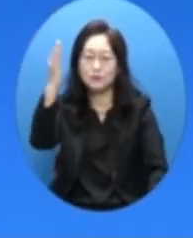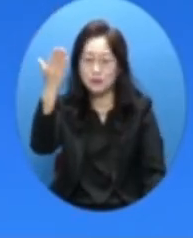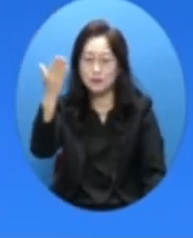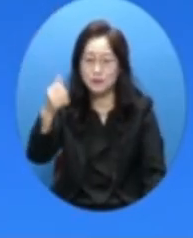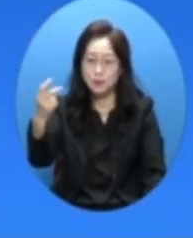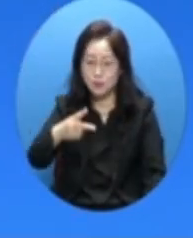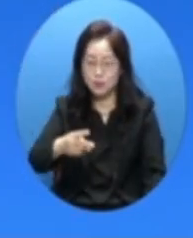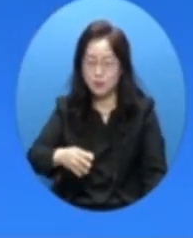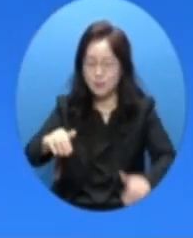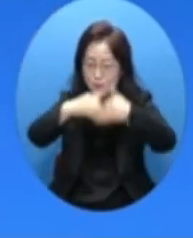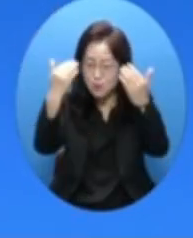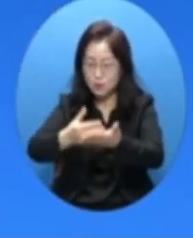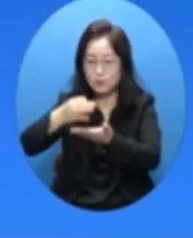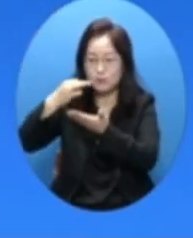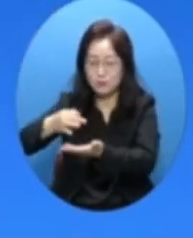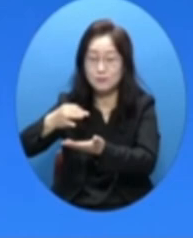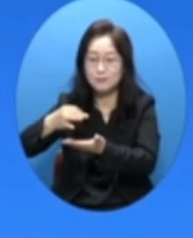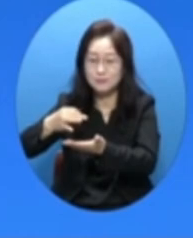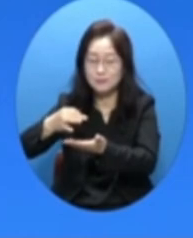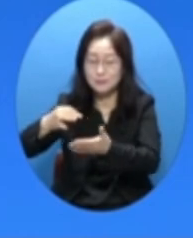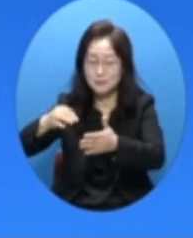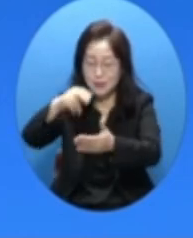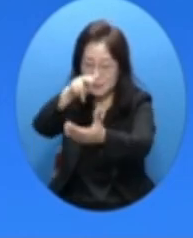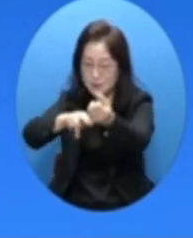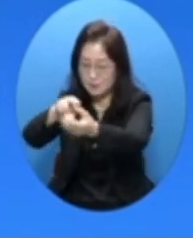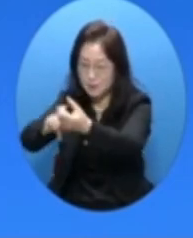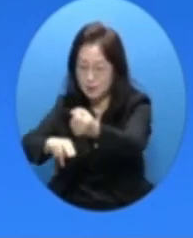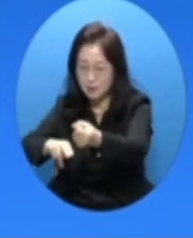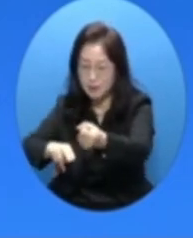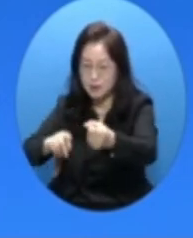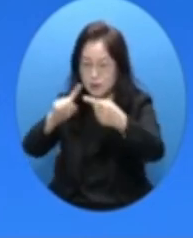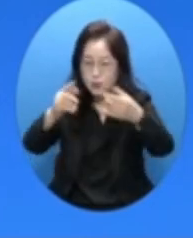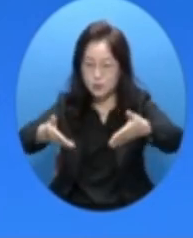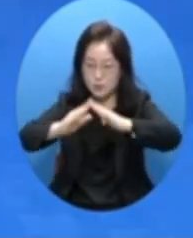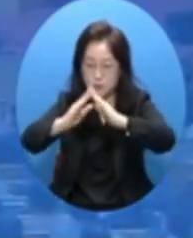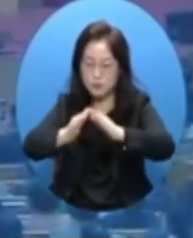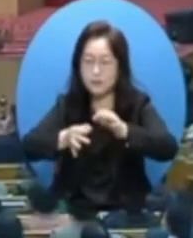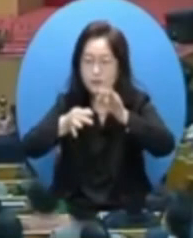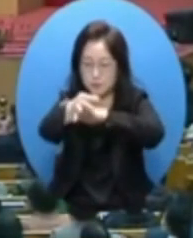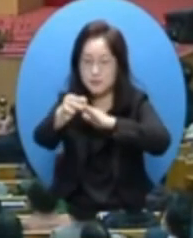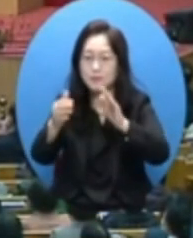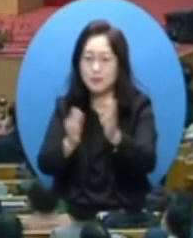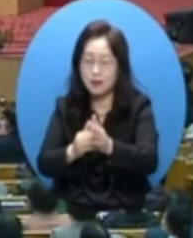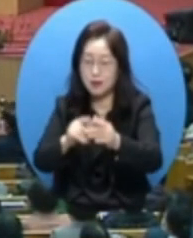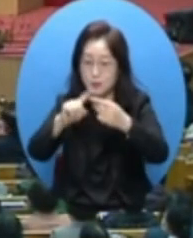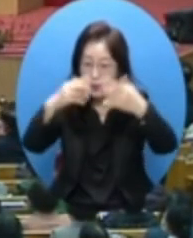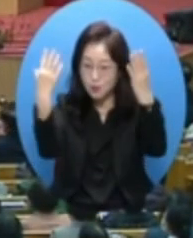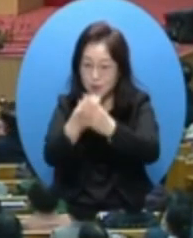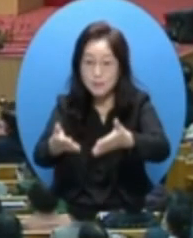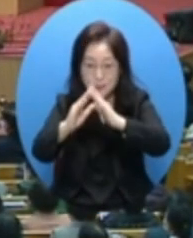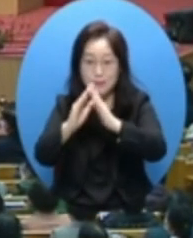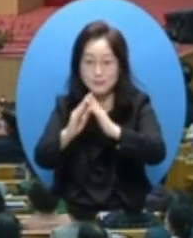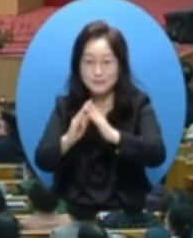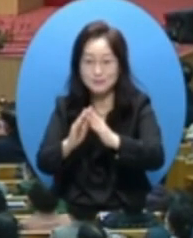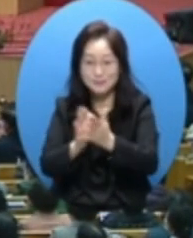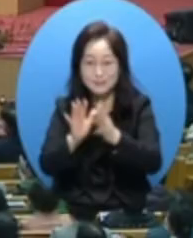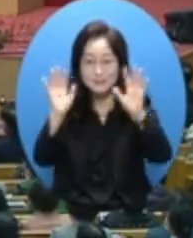전 재산을 다 팔아서 교회를 건축합니다 교회가 완공되었을 때 할렐루야